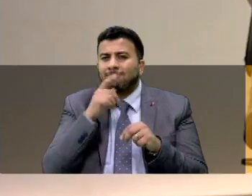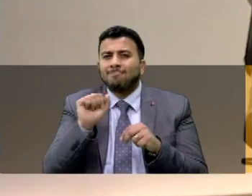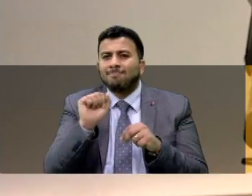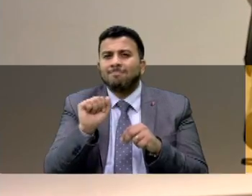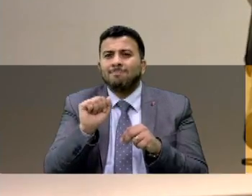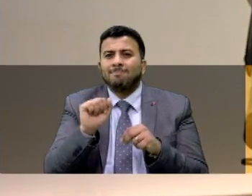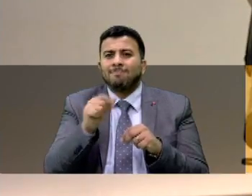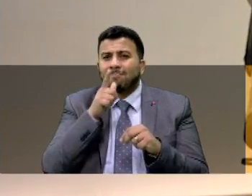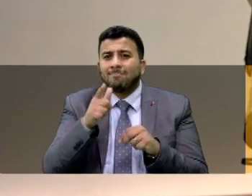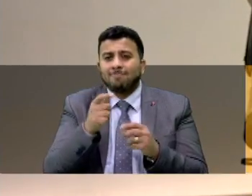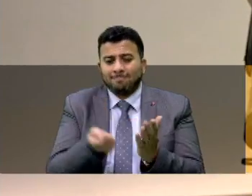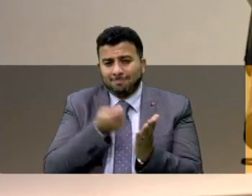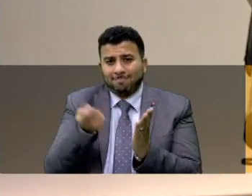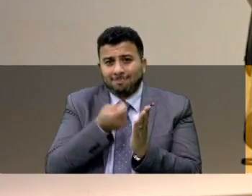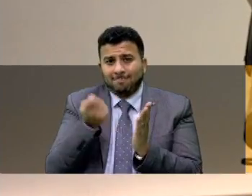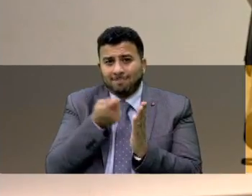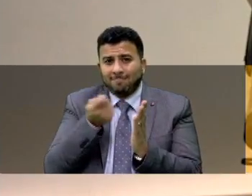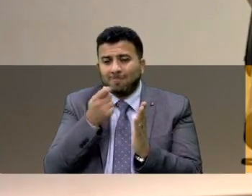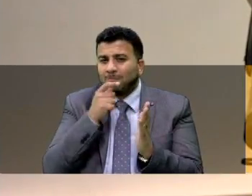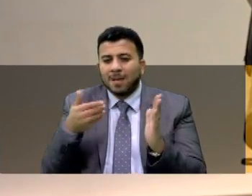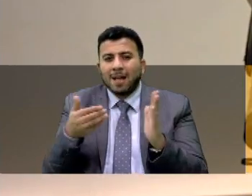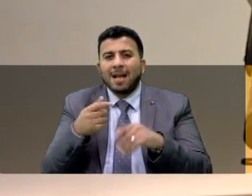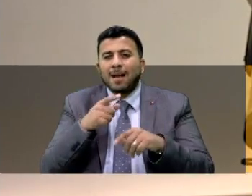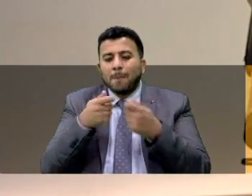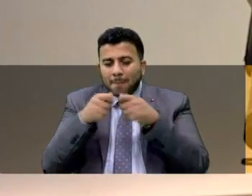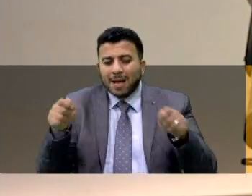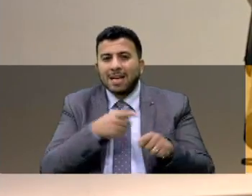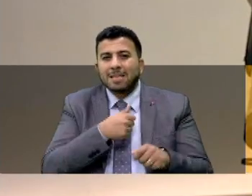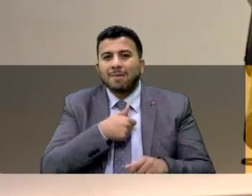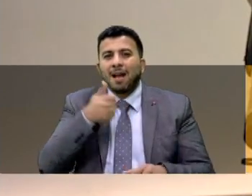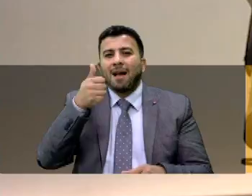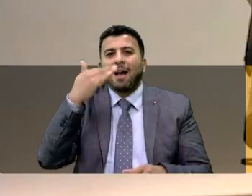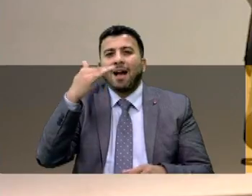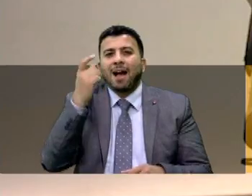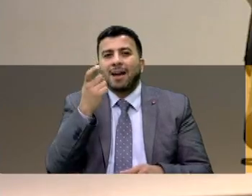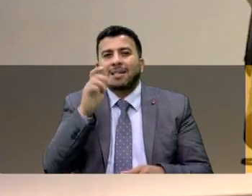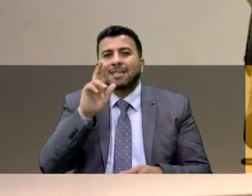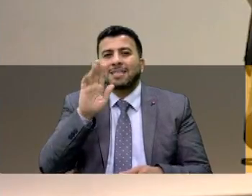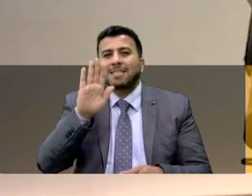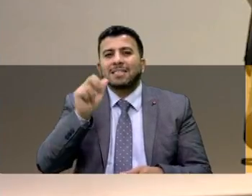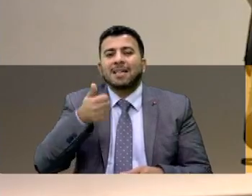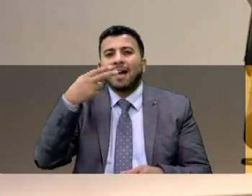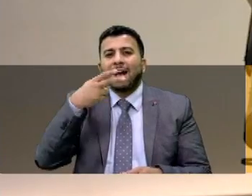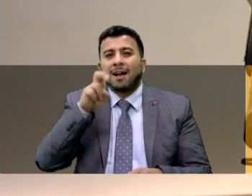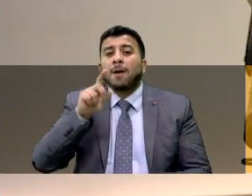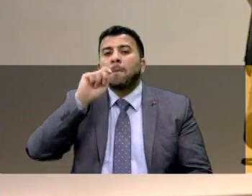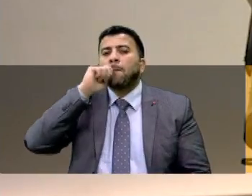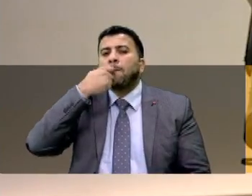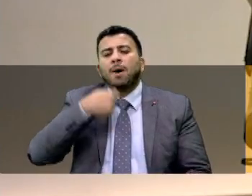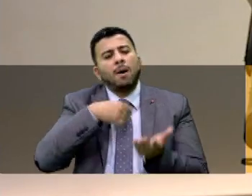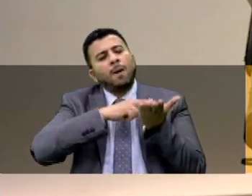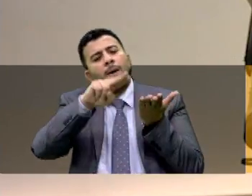معظم اللي كان يكتبوا في آخر ساعة كنت أنا المراسل المخفي السري